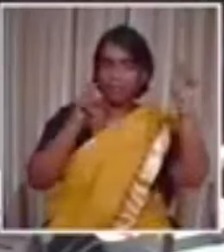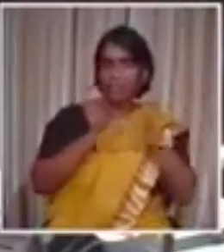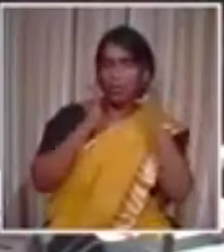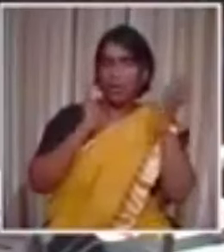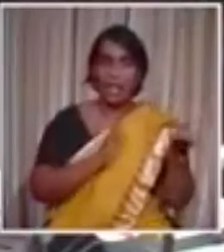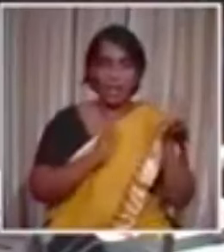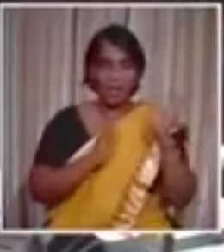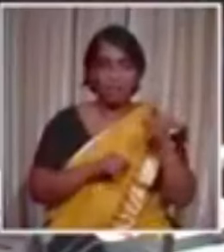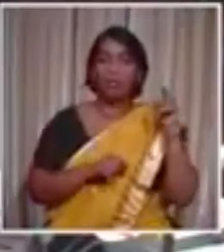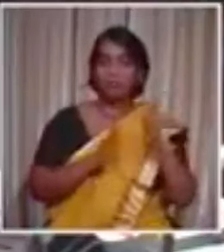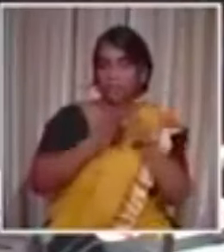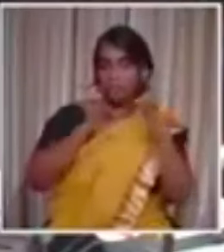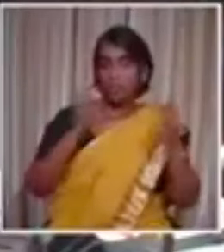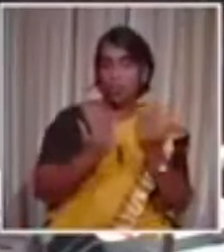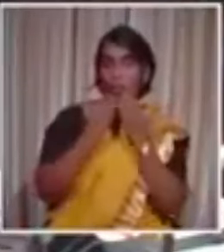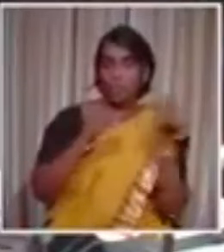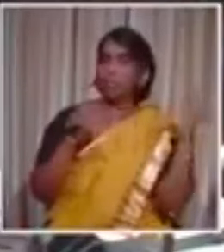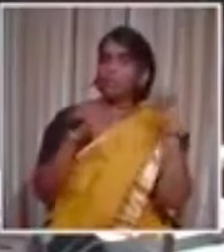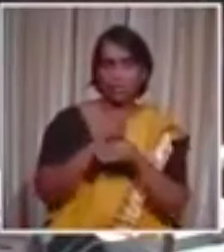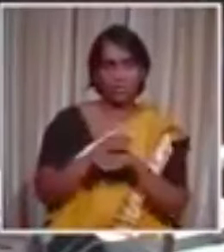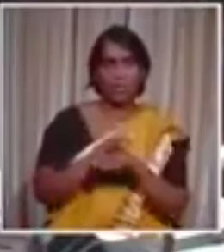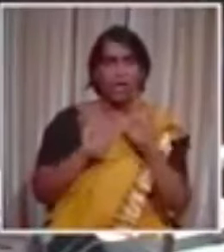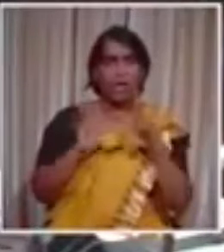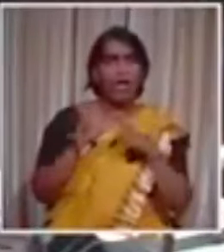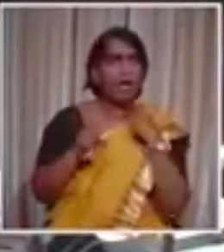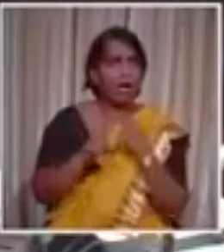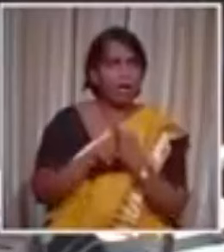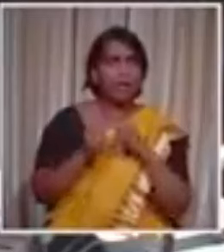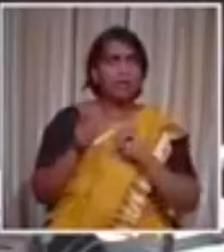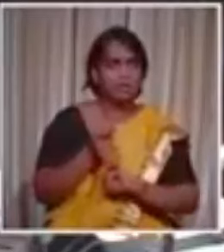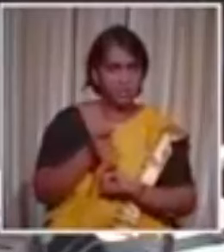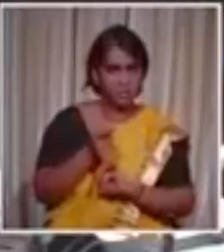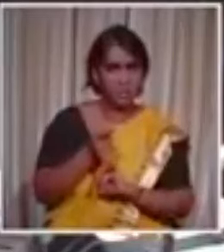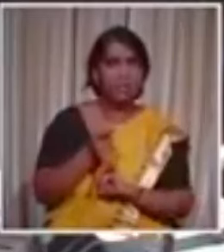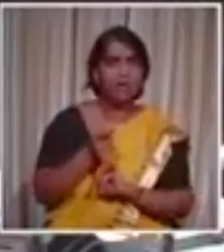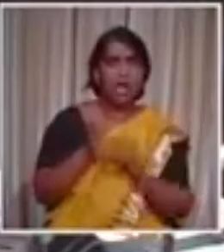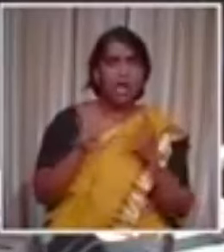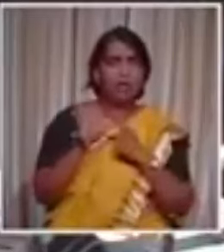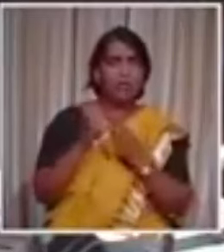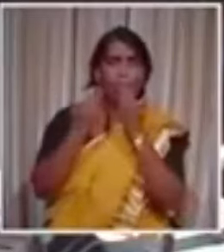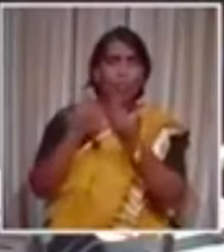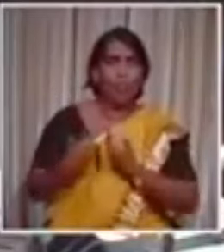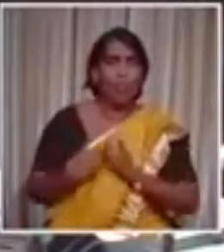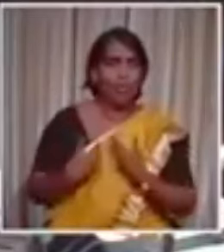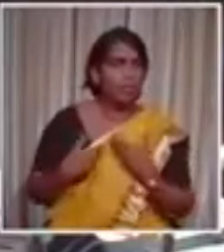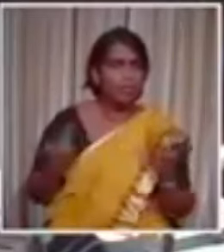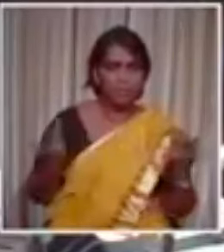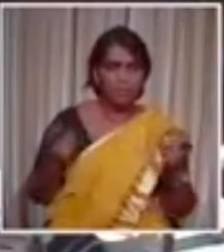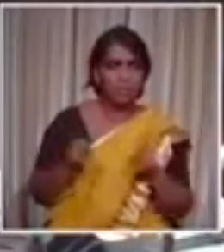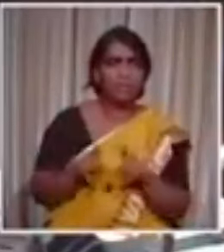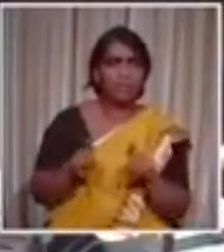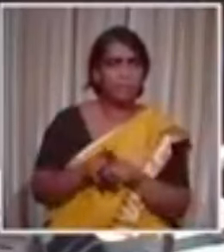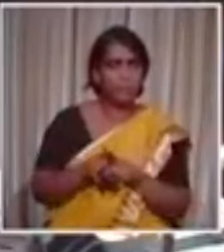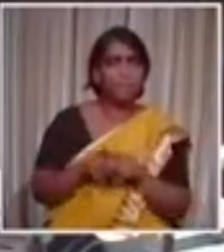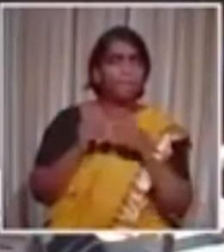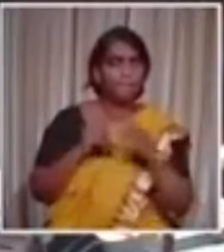bino orang visala kandang muka pada eskur itu gan. Hebat akilagen sahaja asuma asing laba gan muka pada eskur itu. Insa garu